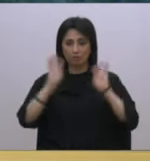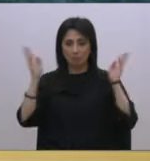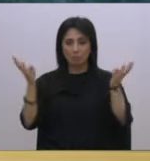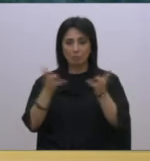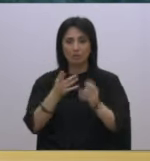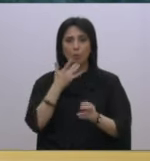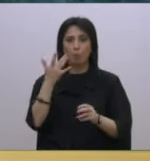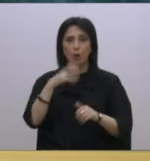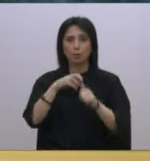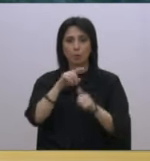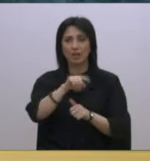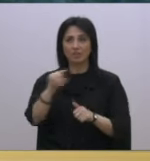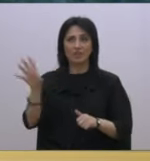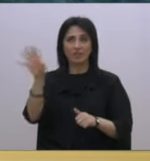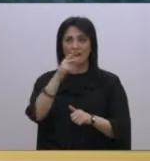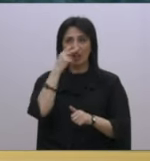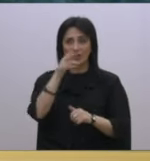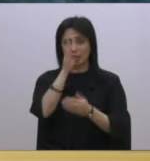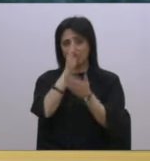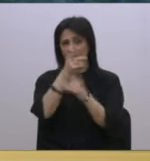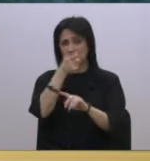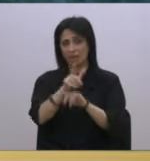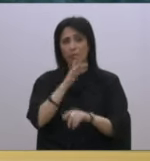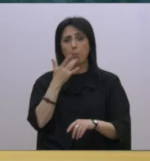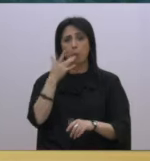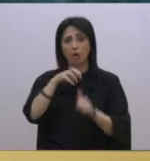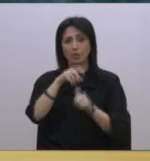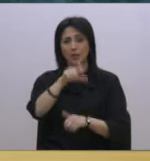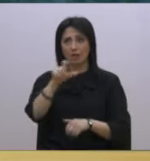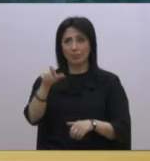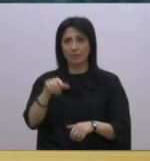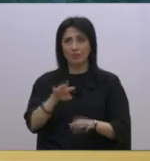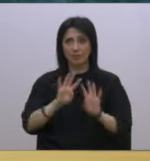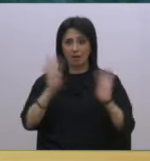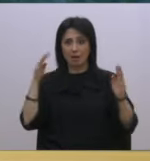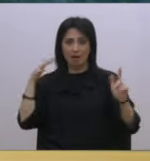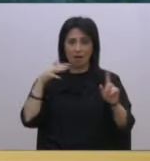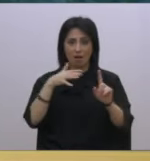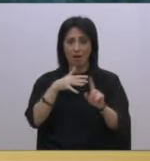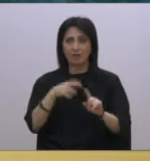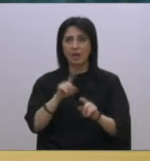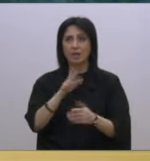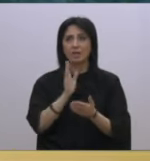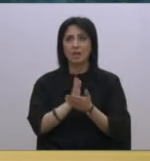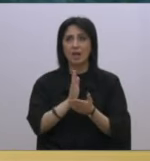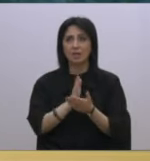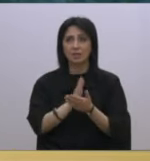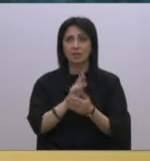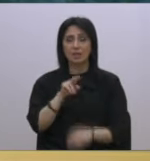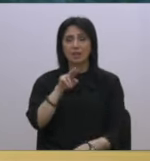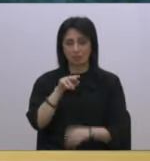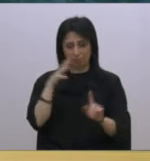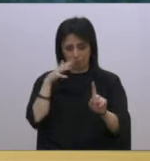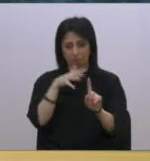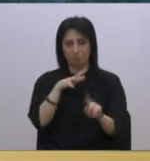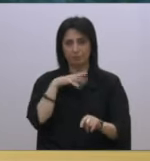политику лидеры без хрида, на вас полас хедал, дит, пида, этерши, пикети реба, рацарис, рацарис, икети